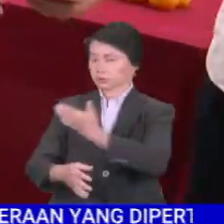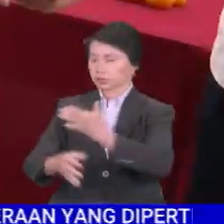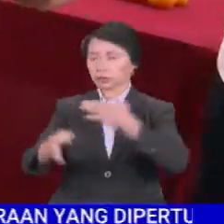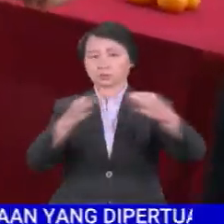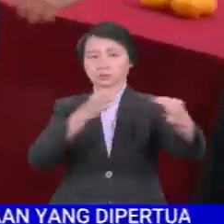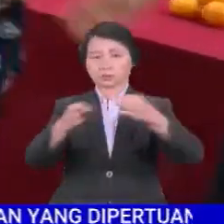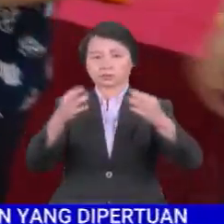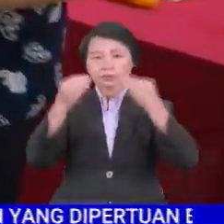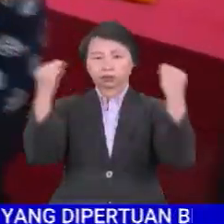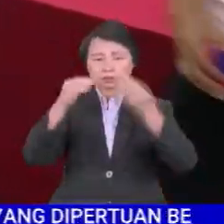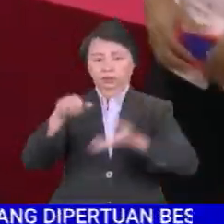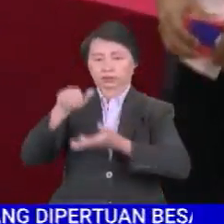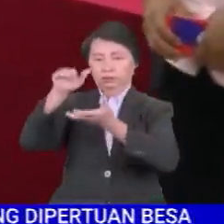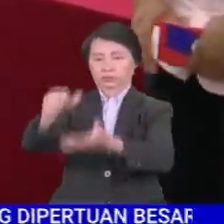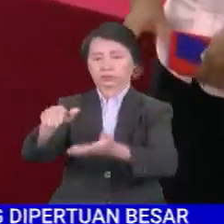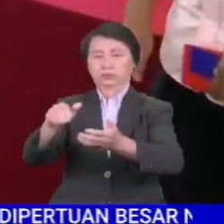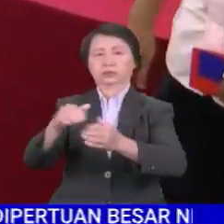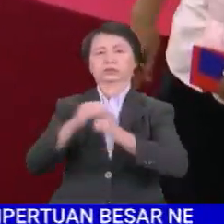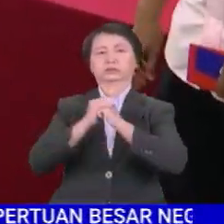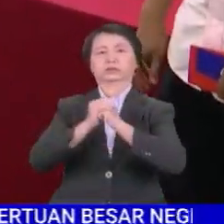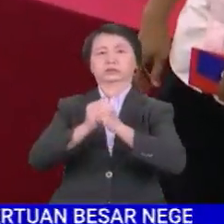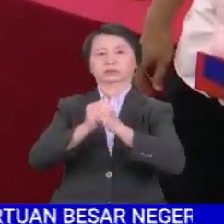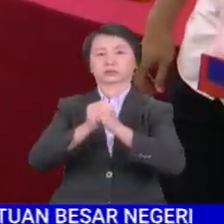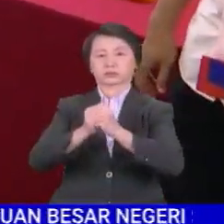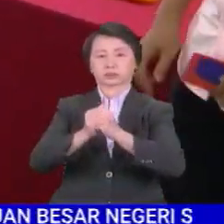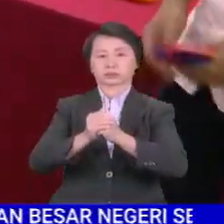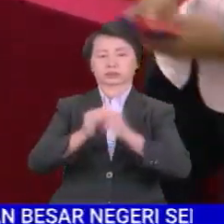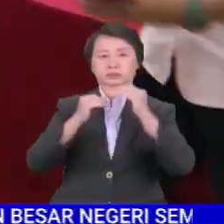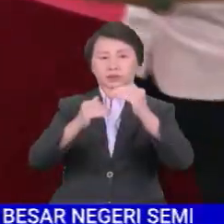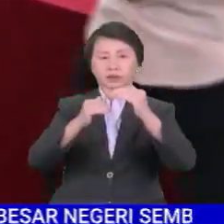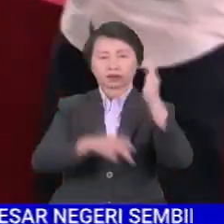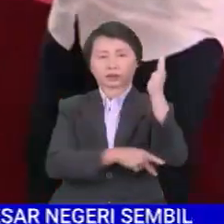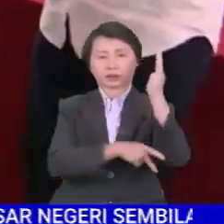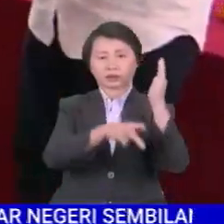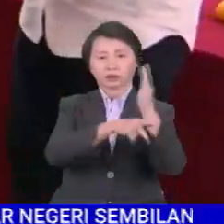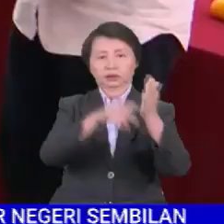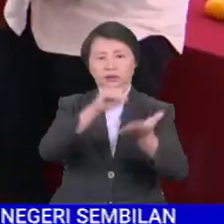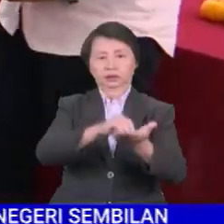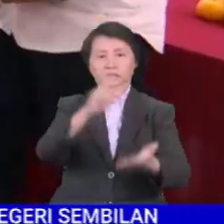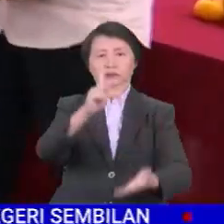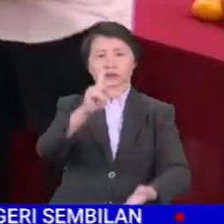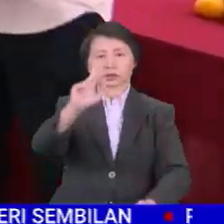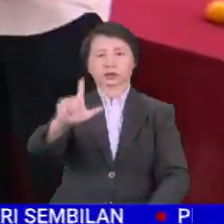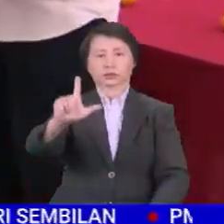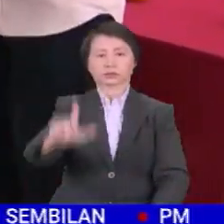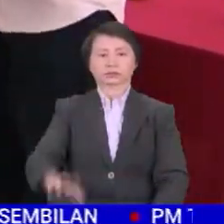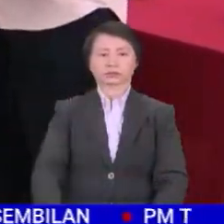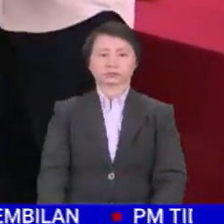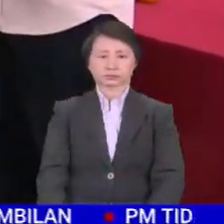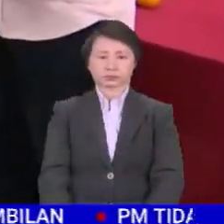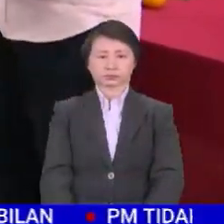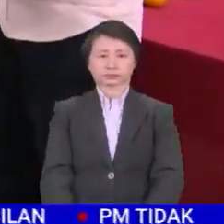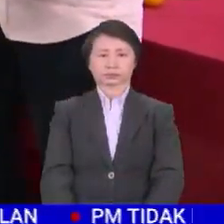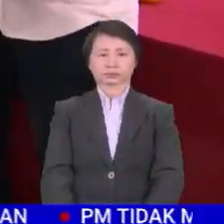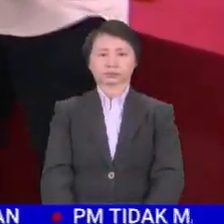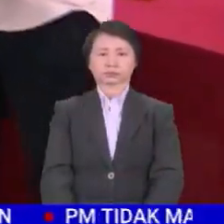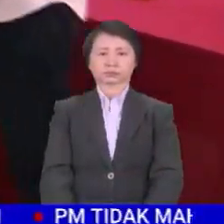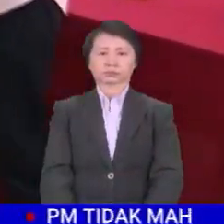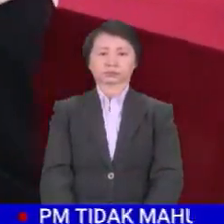dalam majelis penyampaian sumbangan sambutan Tahun Baru Cina peringkat paling di ibu negara